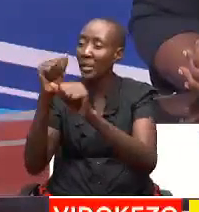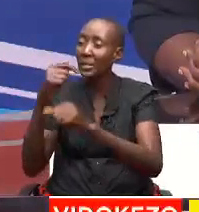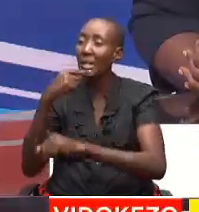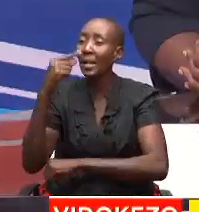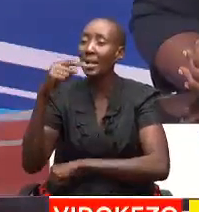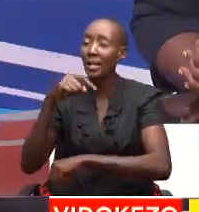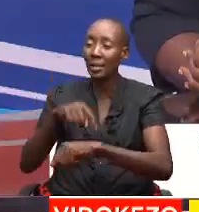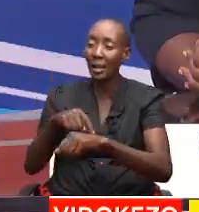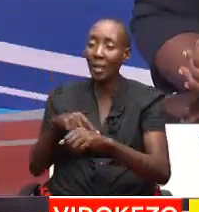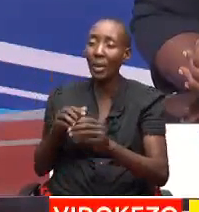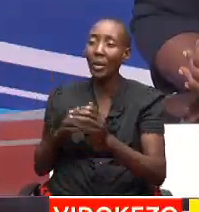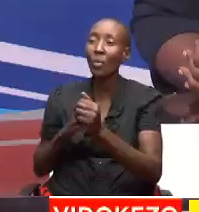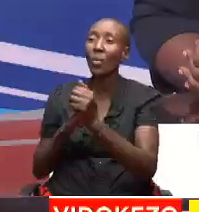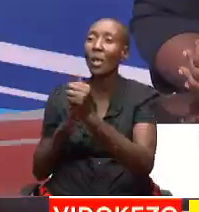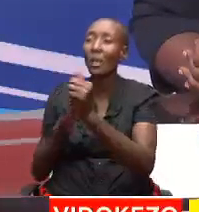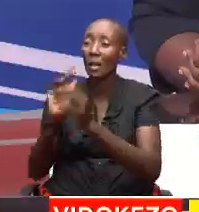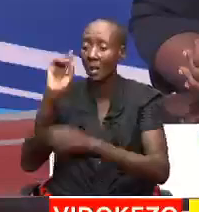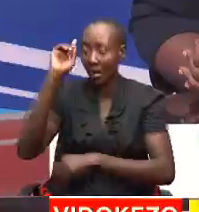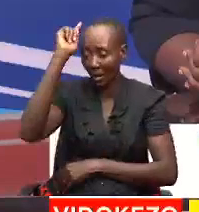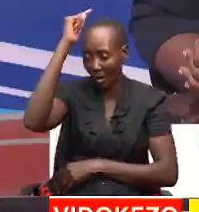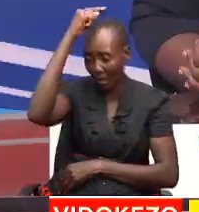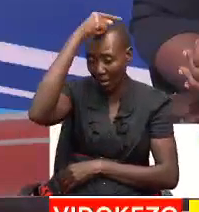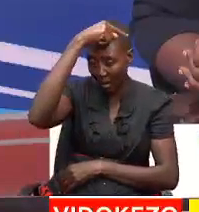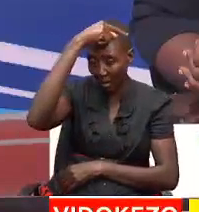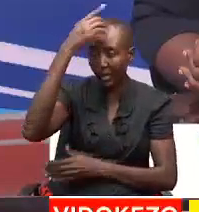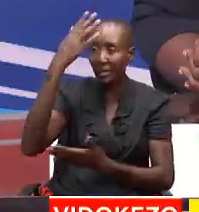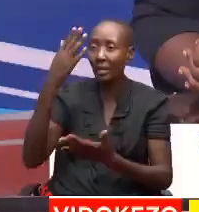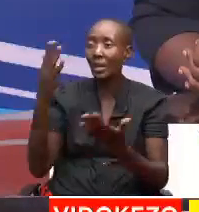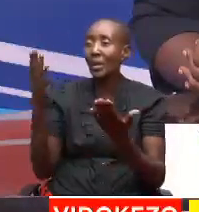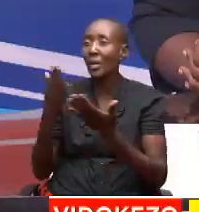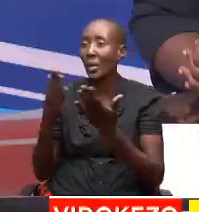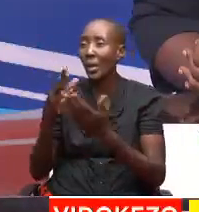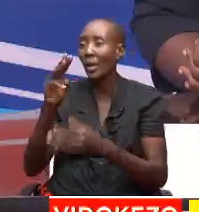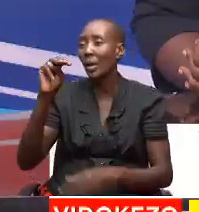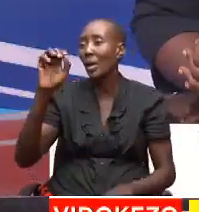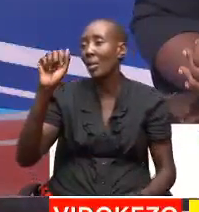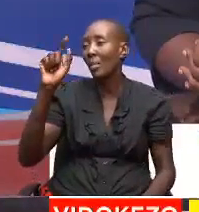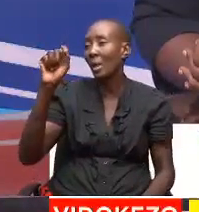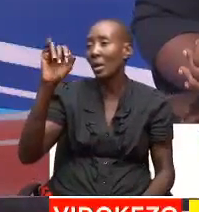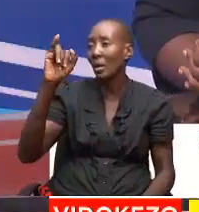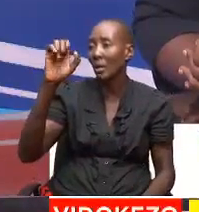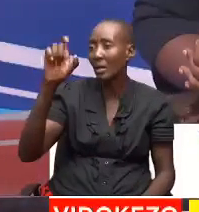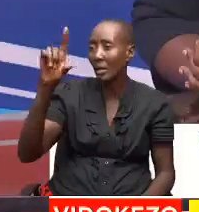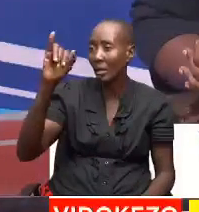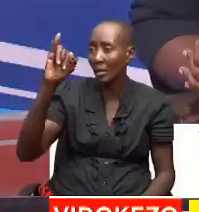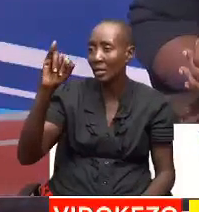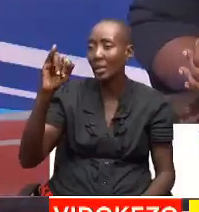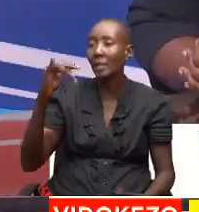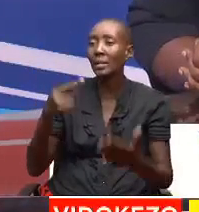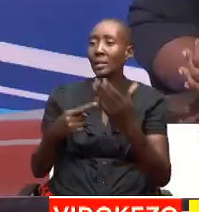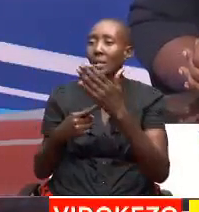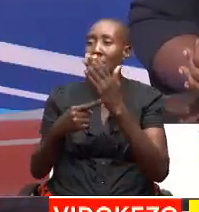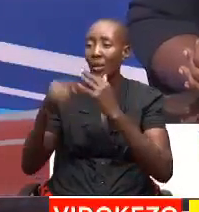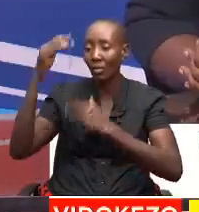akiongoza hafla ya kufuzu kwa mahafala wa chuo cha kiufundi cha Matili eneo bunge la Kimilili kaunti ya Bungoma.